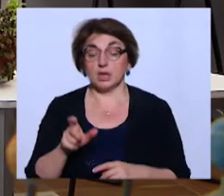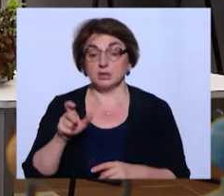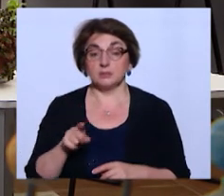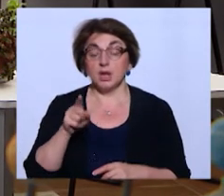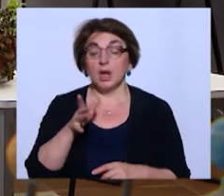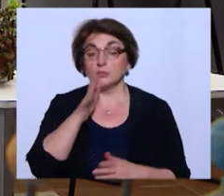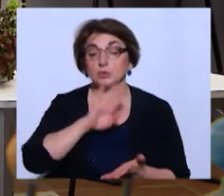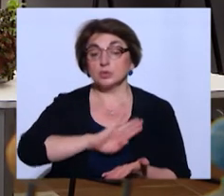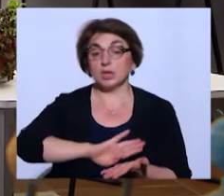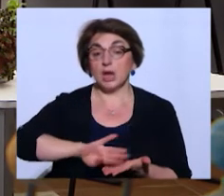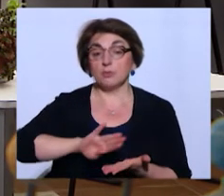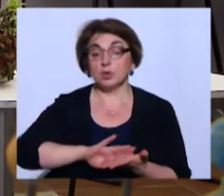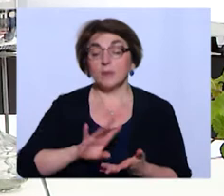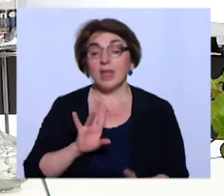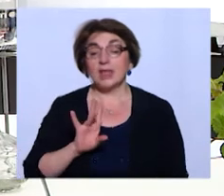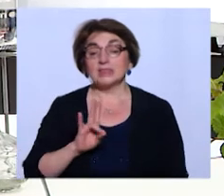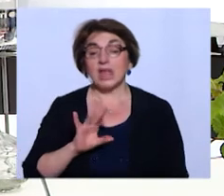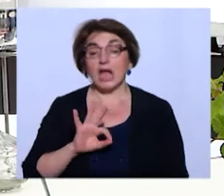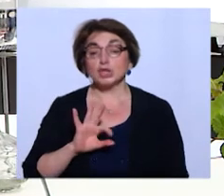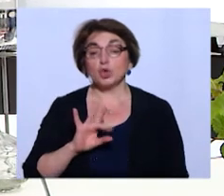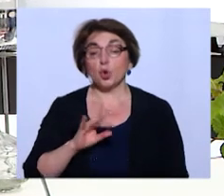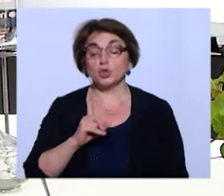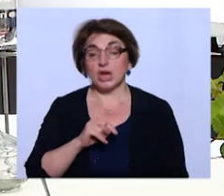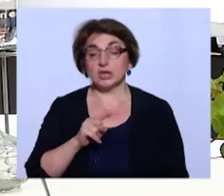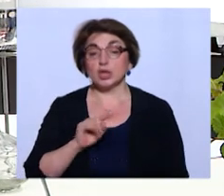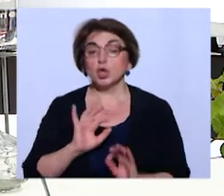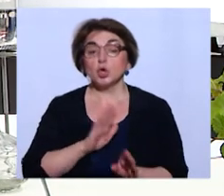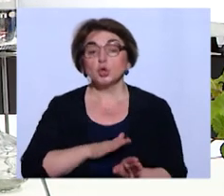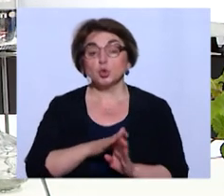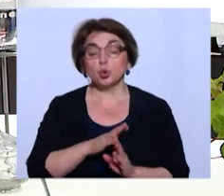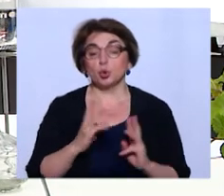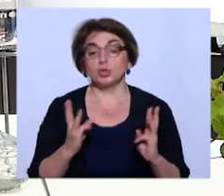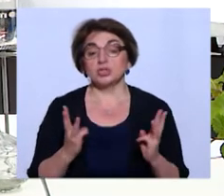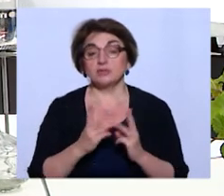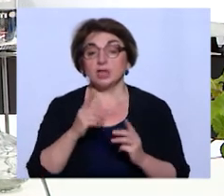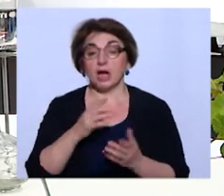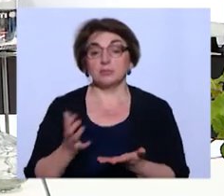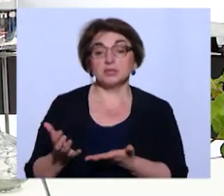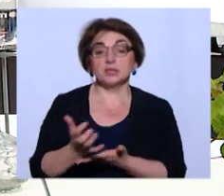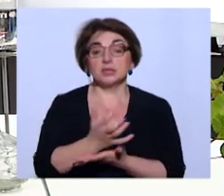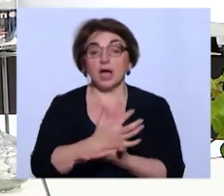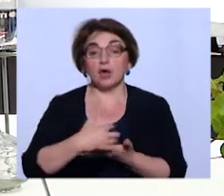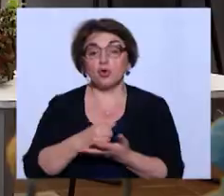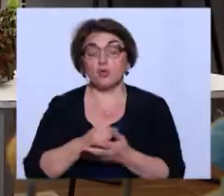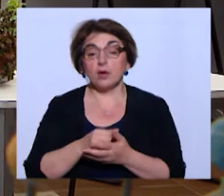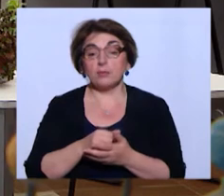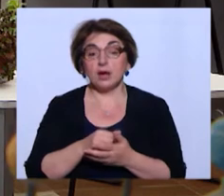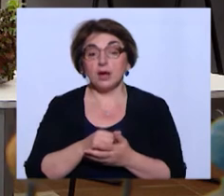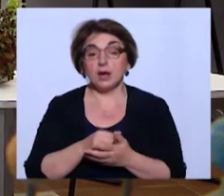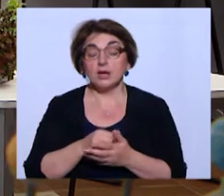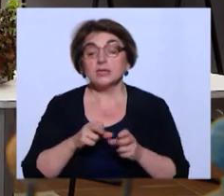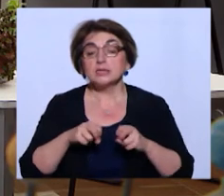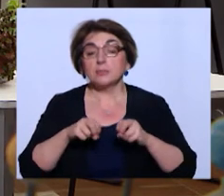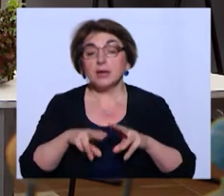დროს გამოიყოფა ნახშიროჟანგი სრული წვის დროს და ნახშიროჟანგის დაგროვება იწვევს ეგრეთ წოდებულ